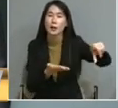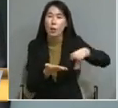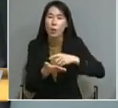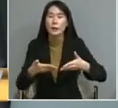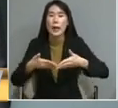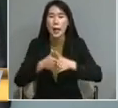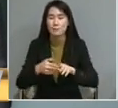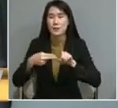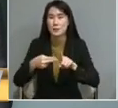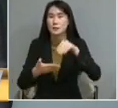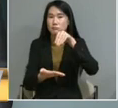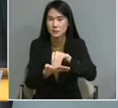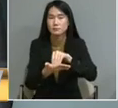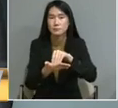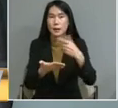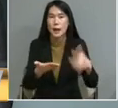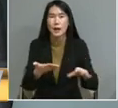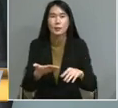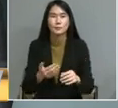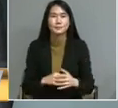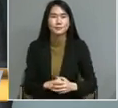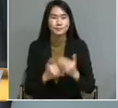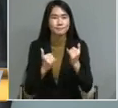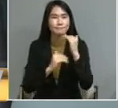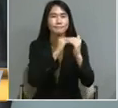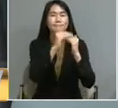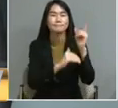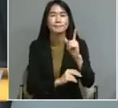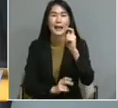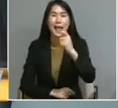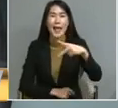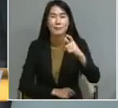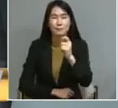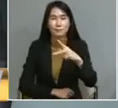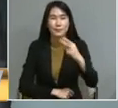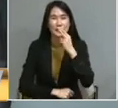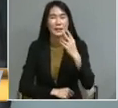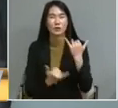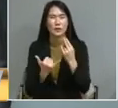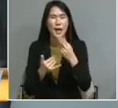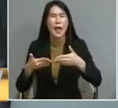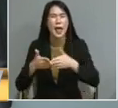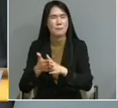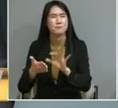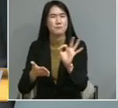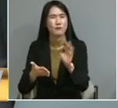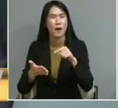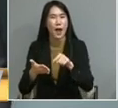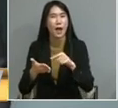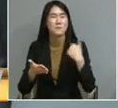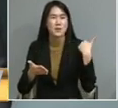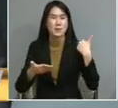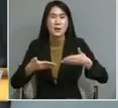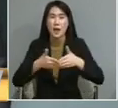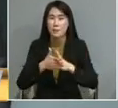เอ่อ Digital walletเนี่ยนะครับเราจะพัฒนาแอปพลิเคชันที่เอ่อมีอยู่แล้วสุดท้ายนะครับก็คือตัวแอปเป๋า